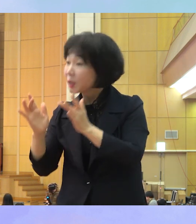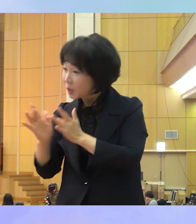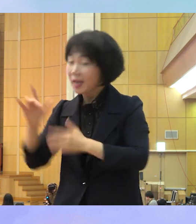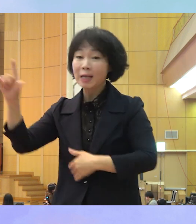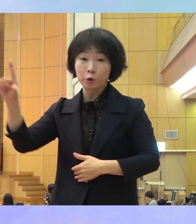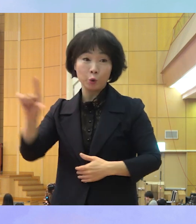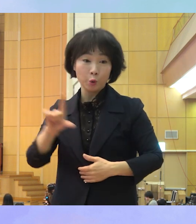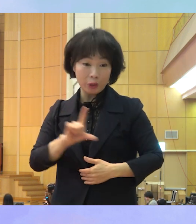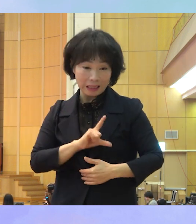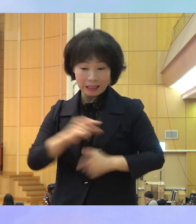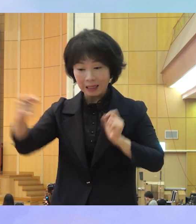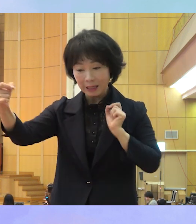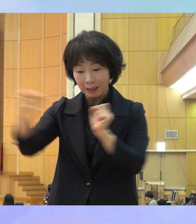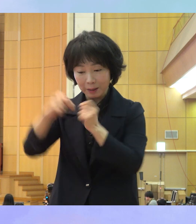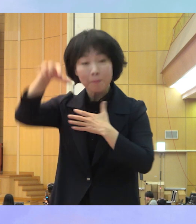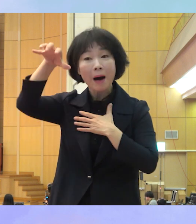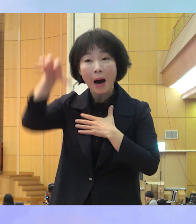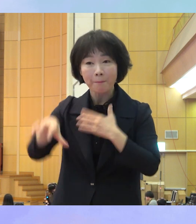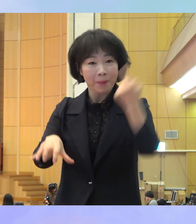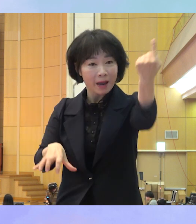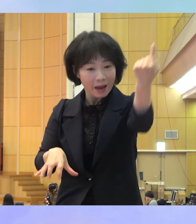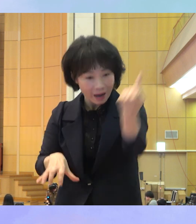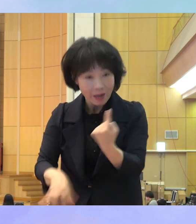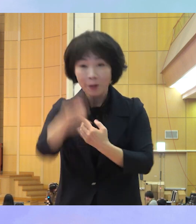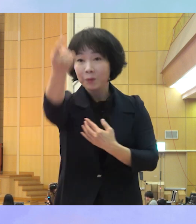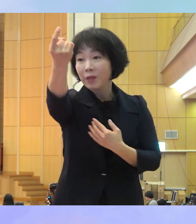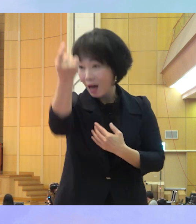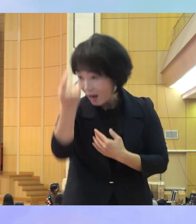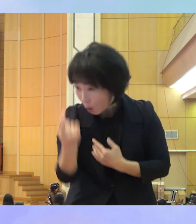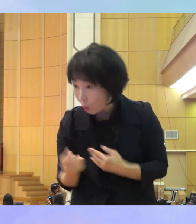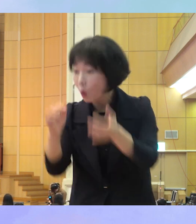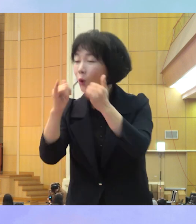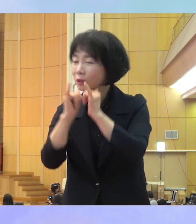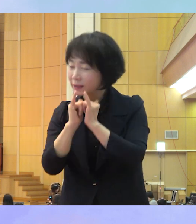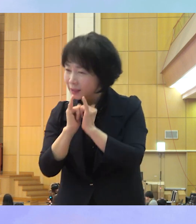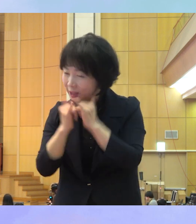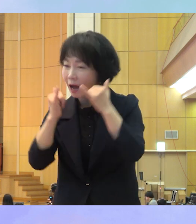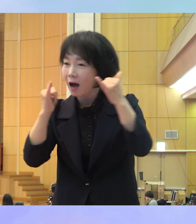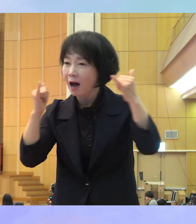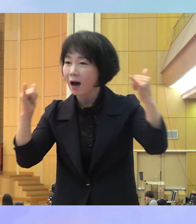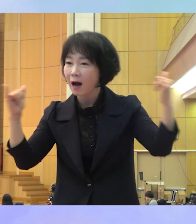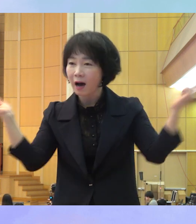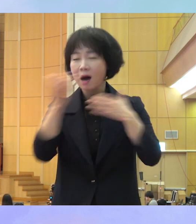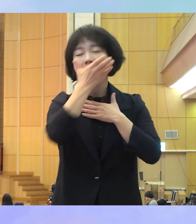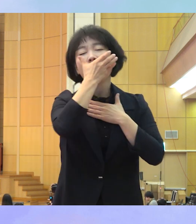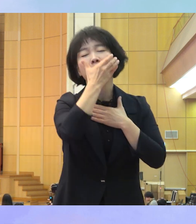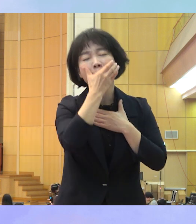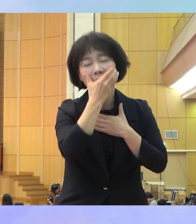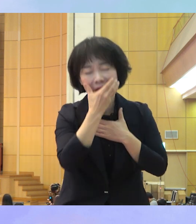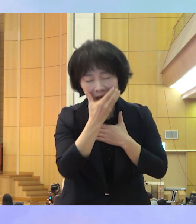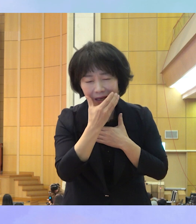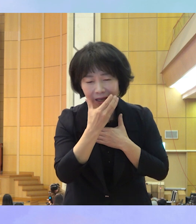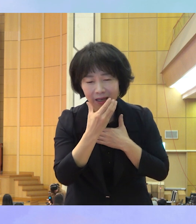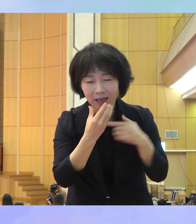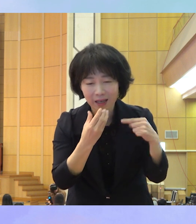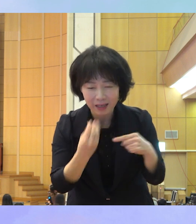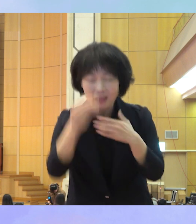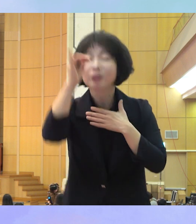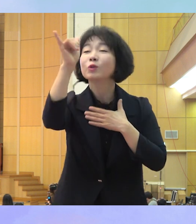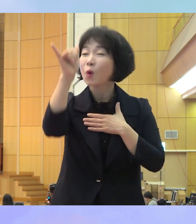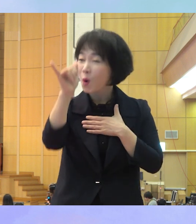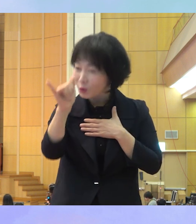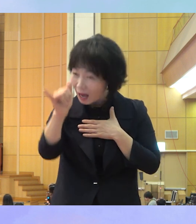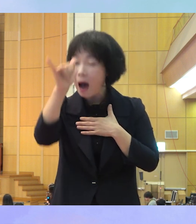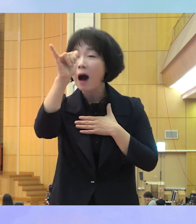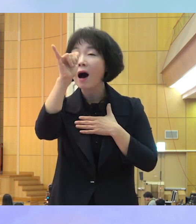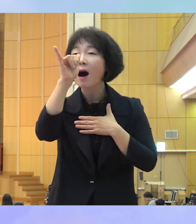자. 예수 이름 앞에 나오는 자